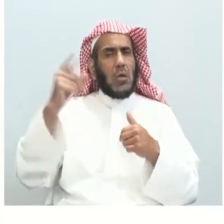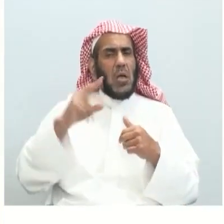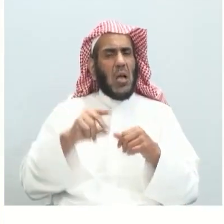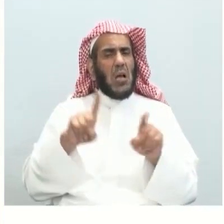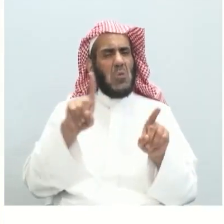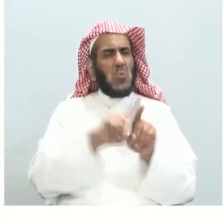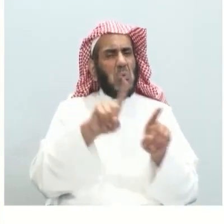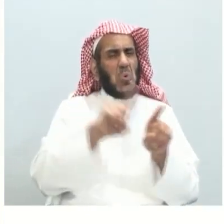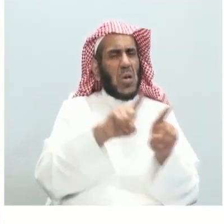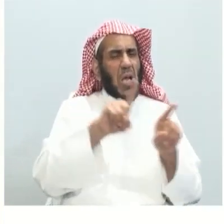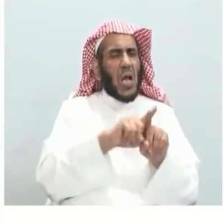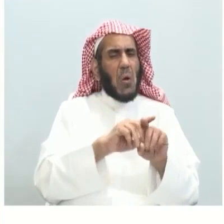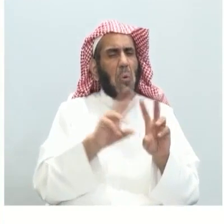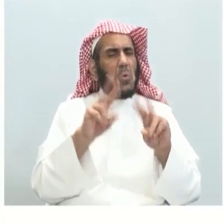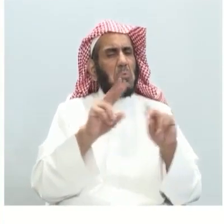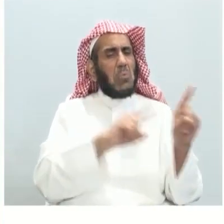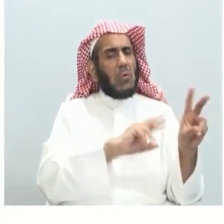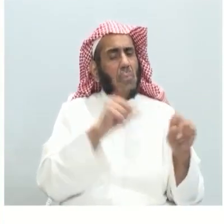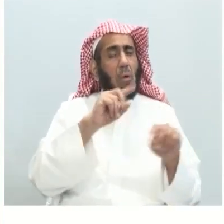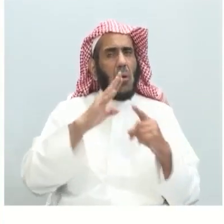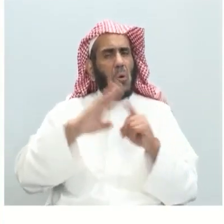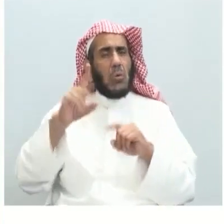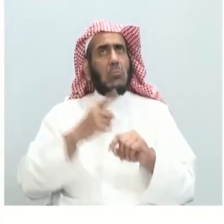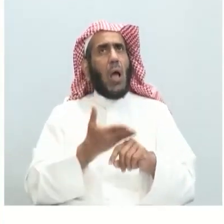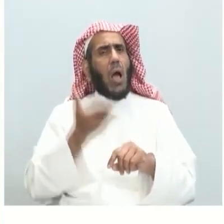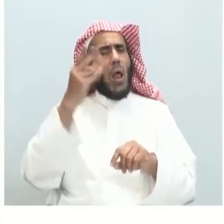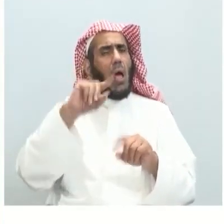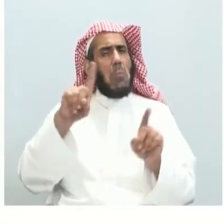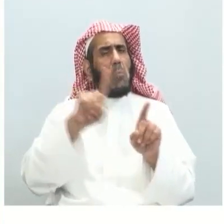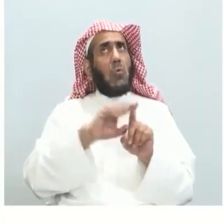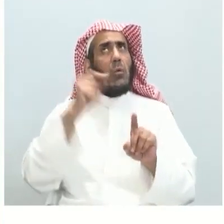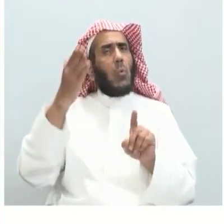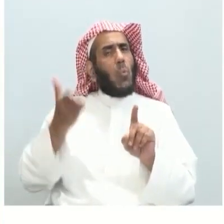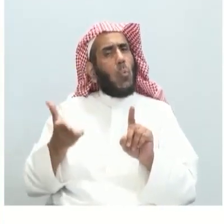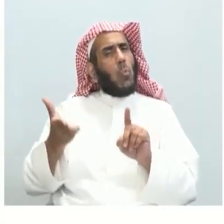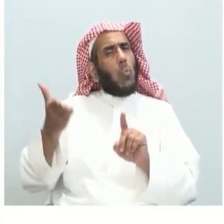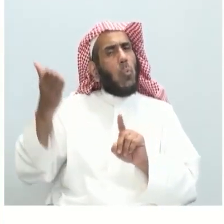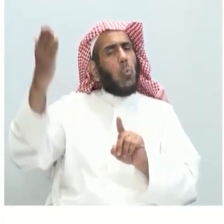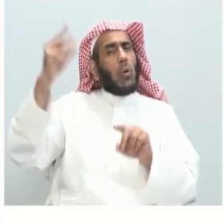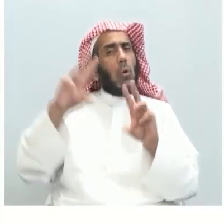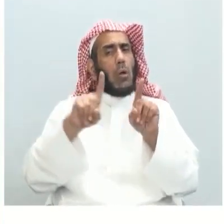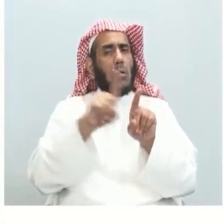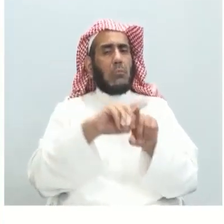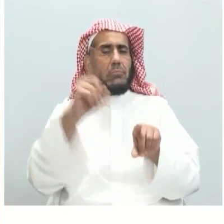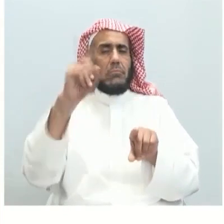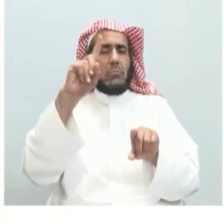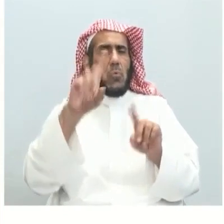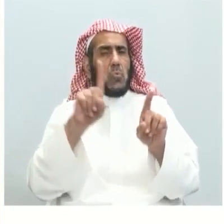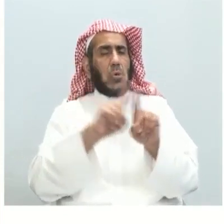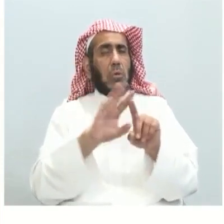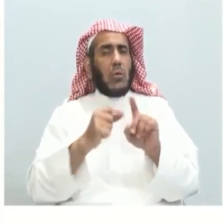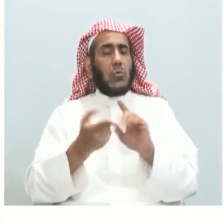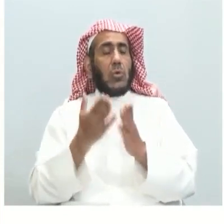الشركاء والانداد تعالى عما يشرك فالله تعالى منزه ان يكون له شريك او ند